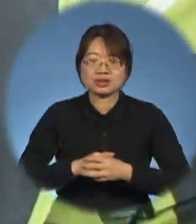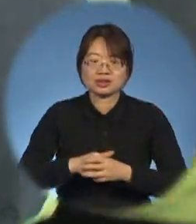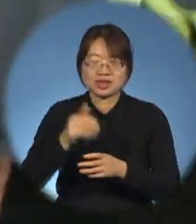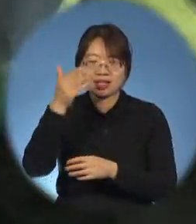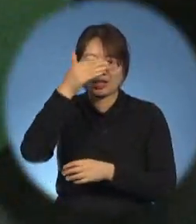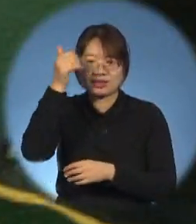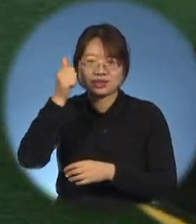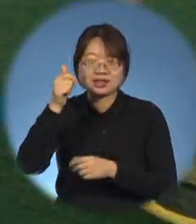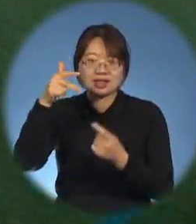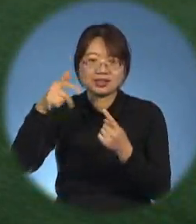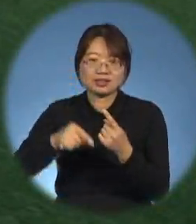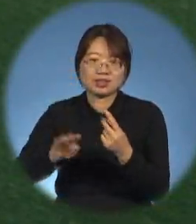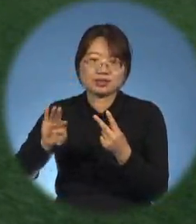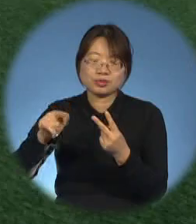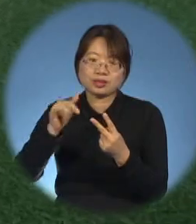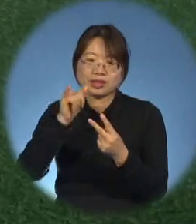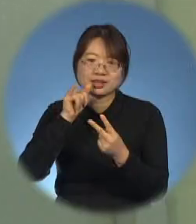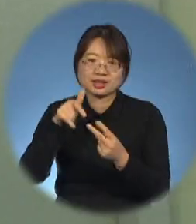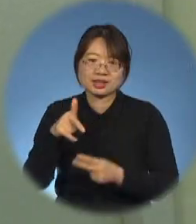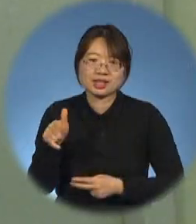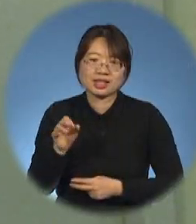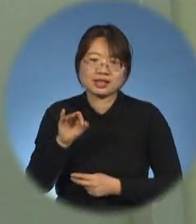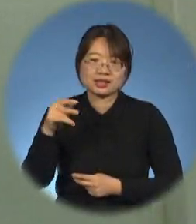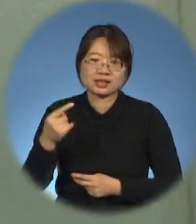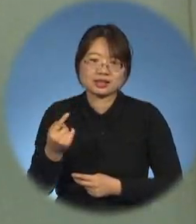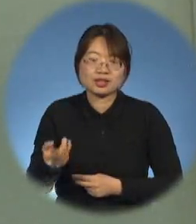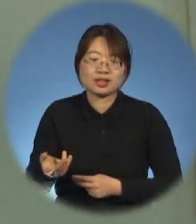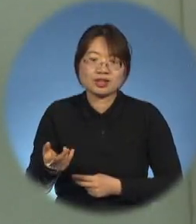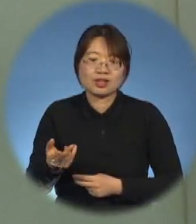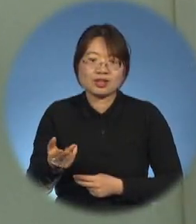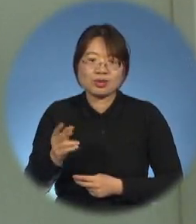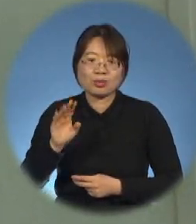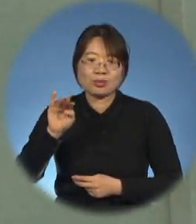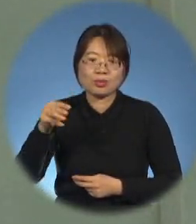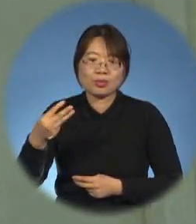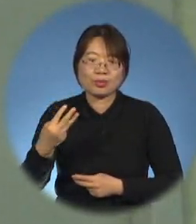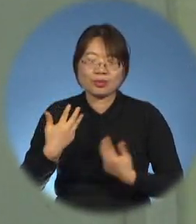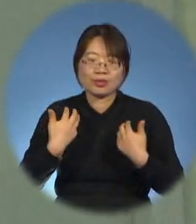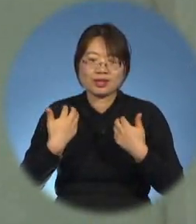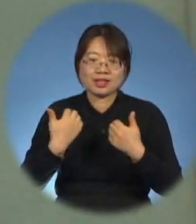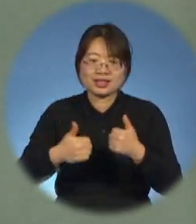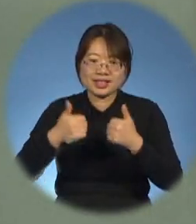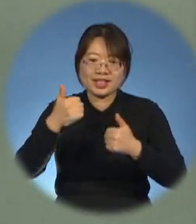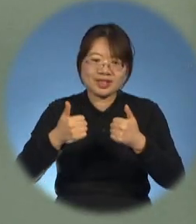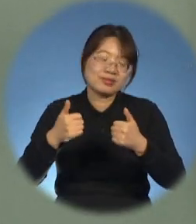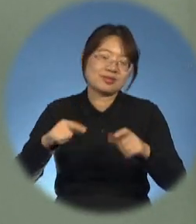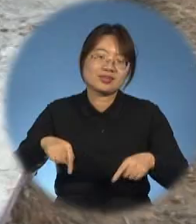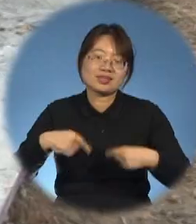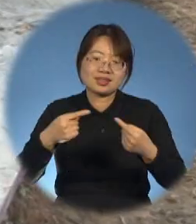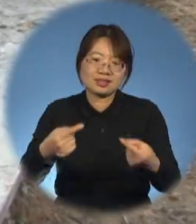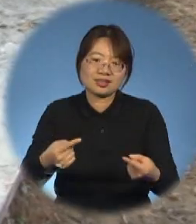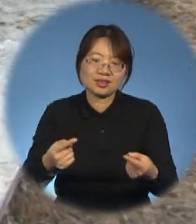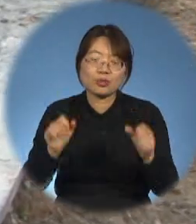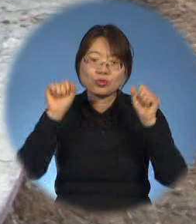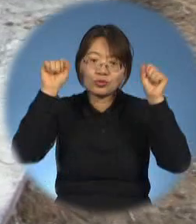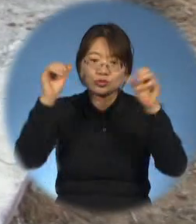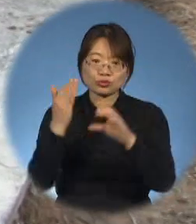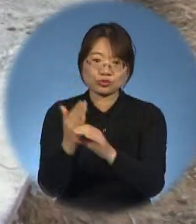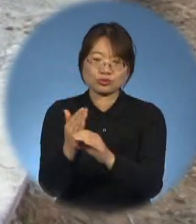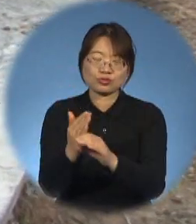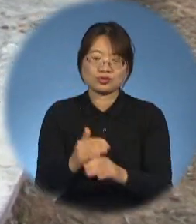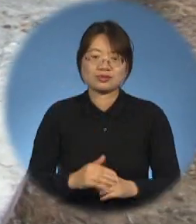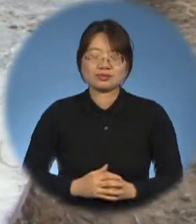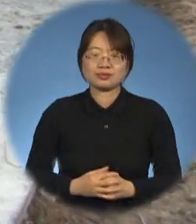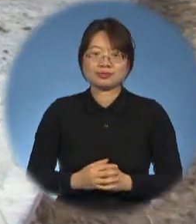할아버지는 일주일에 2번 이 있는 게이트볼 게임의 나와 운동을 하고 있는데요 으